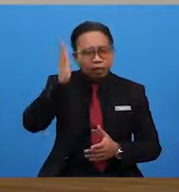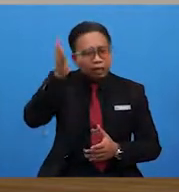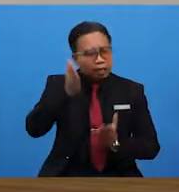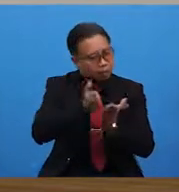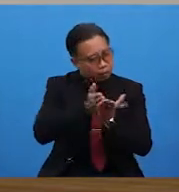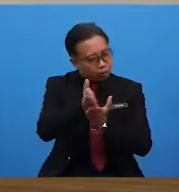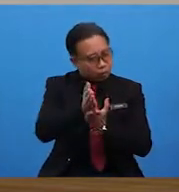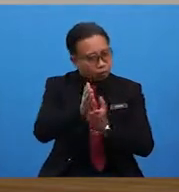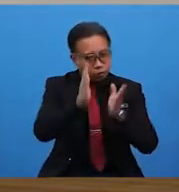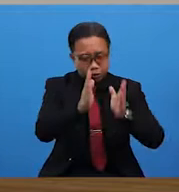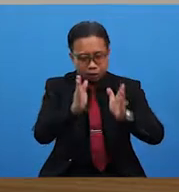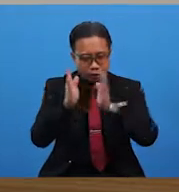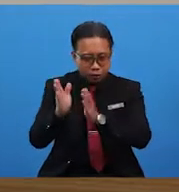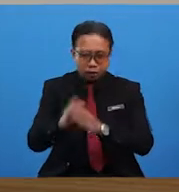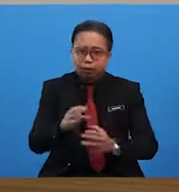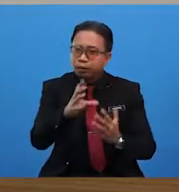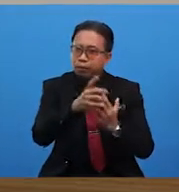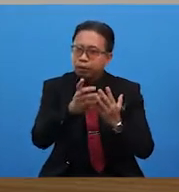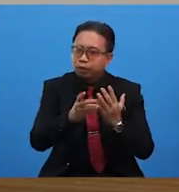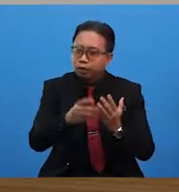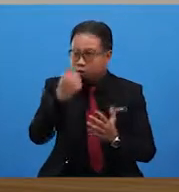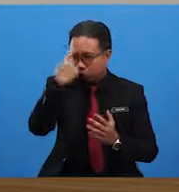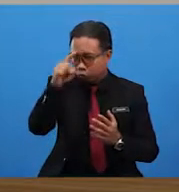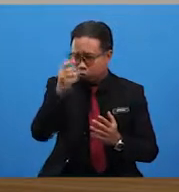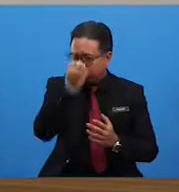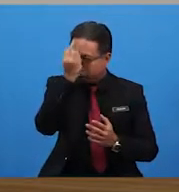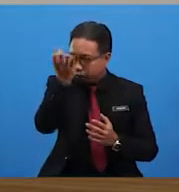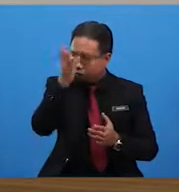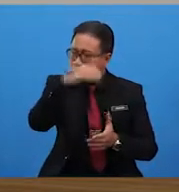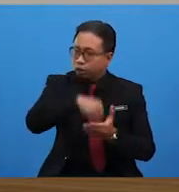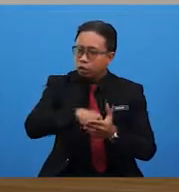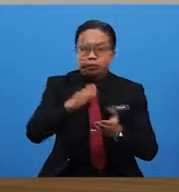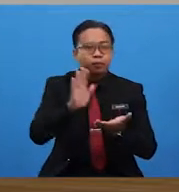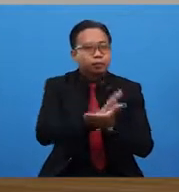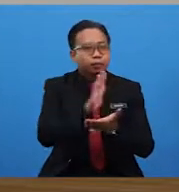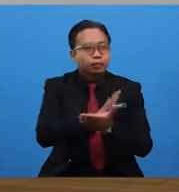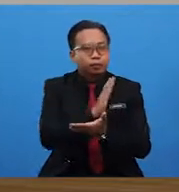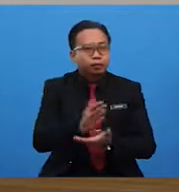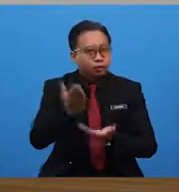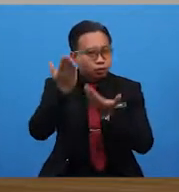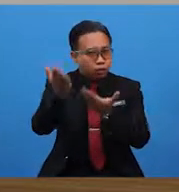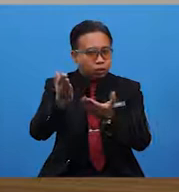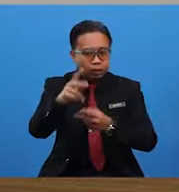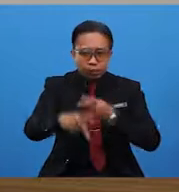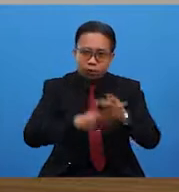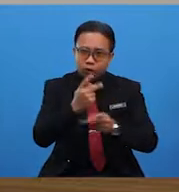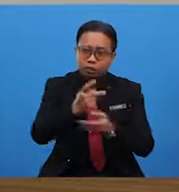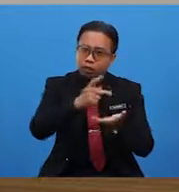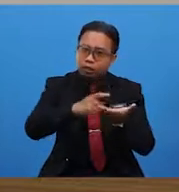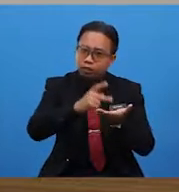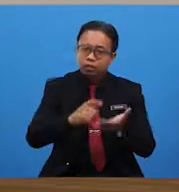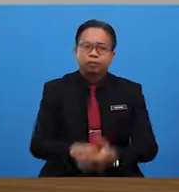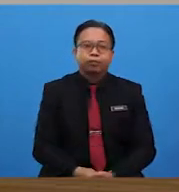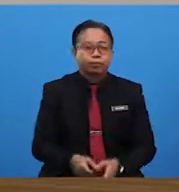akan terus merancang pemilihan aliran untuk dinyatakan dalam kertas cadangan projek kajian